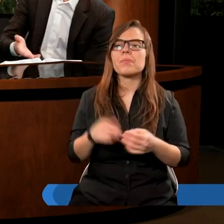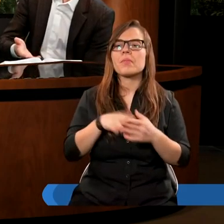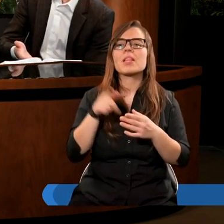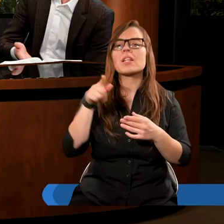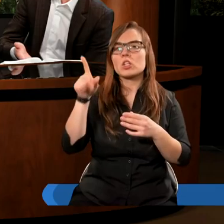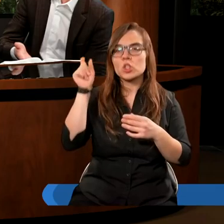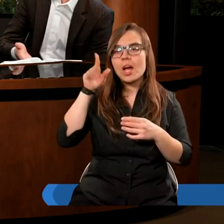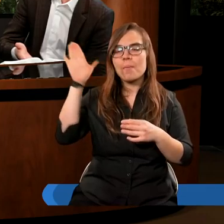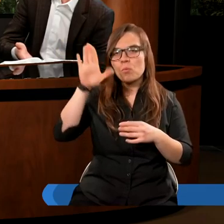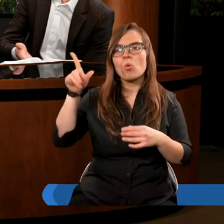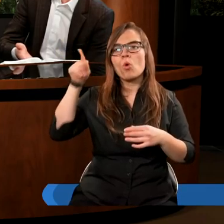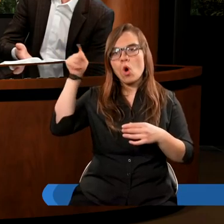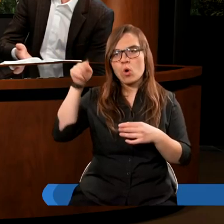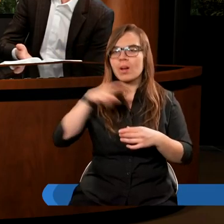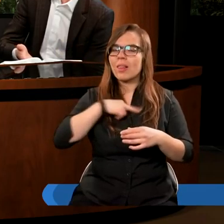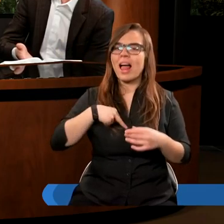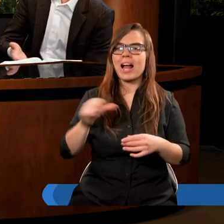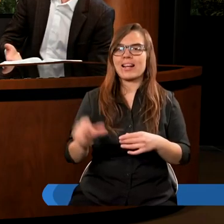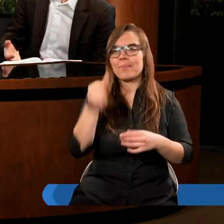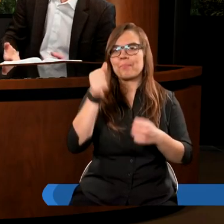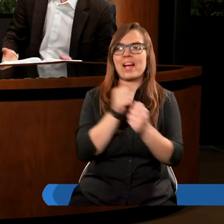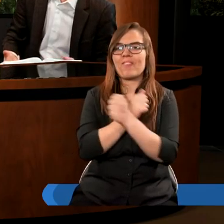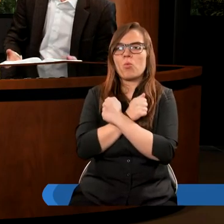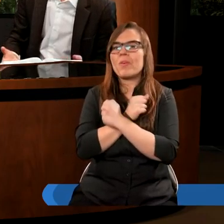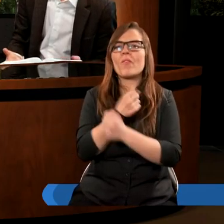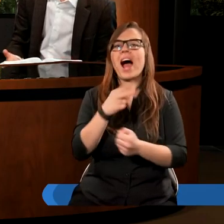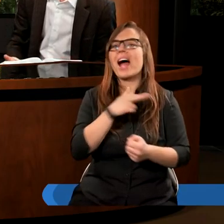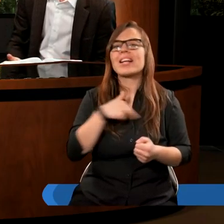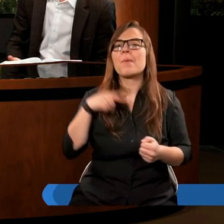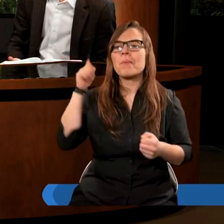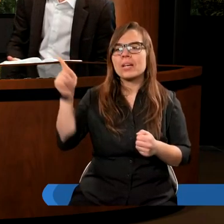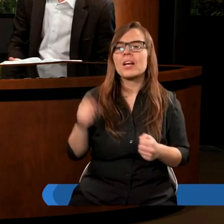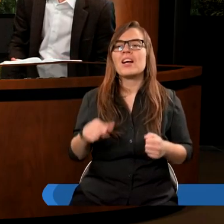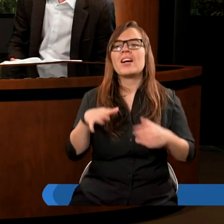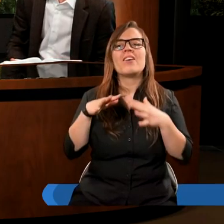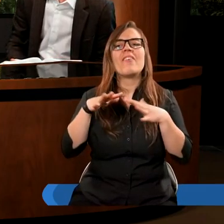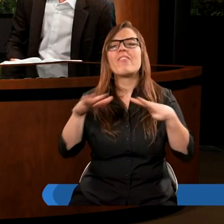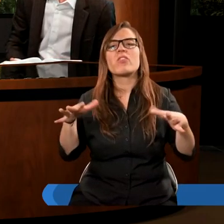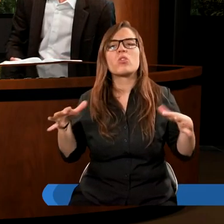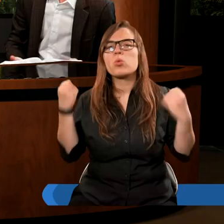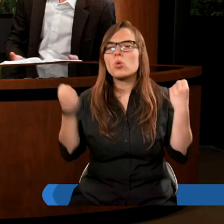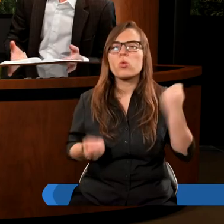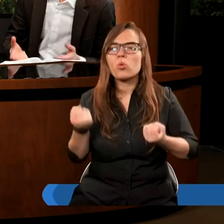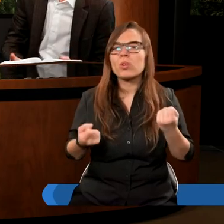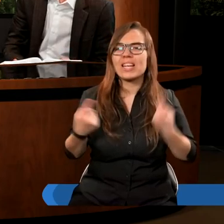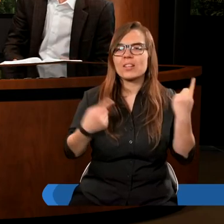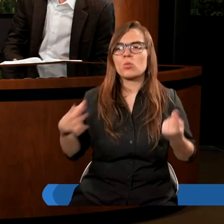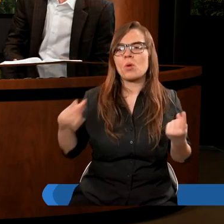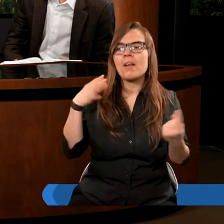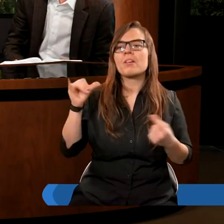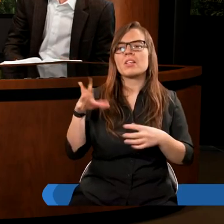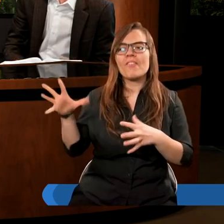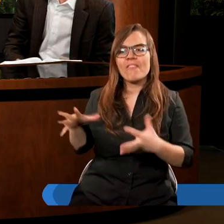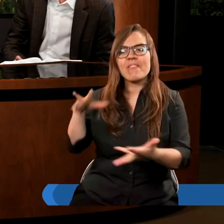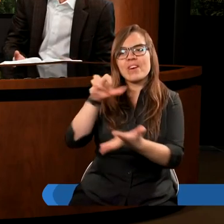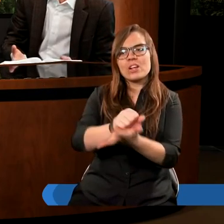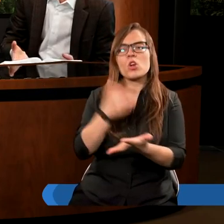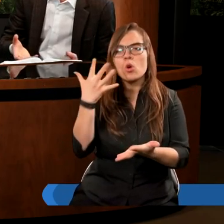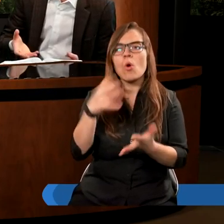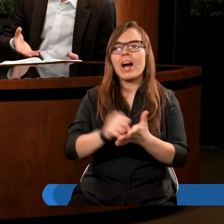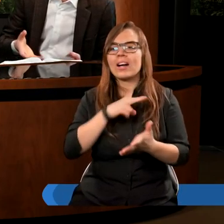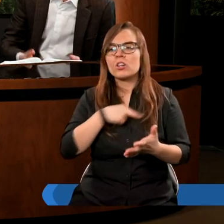tego, że to On nas najpierw umiłował w stanie najgorszym, w jakim się znajdowaliśmy i wtedy do nas wyciągnął rękę i